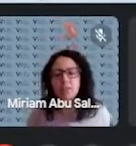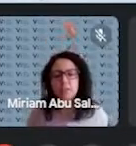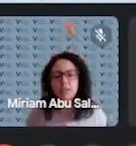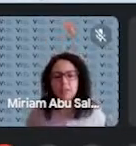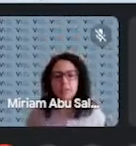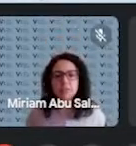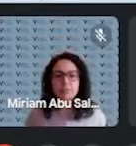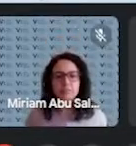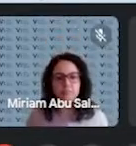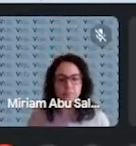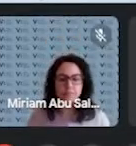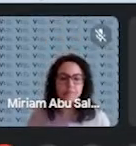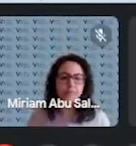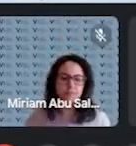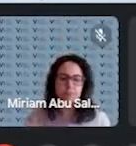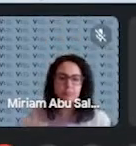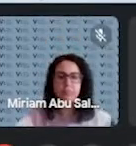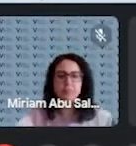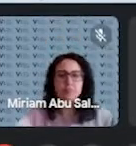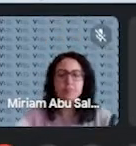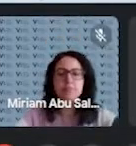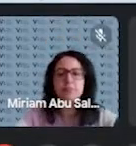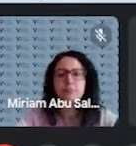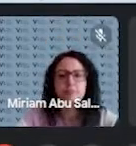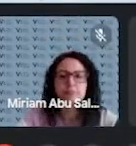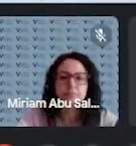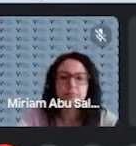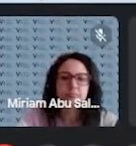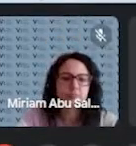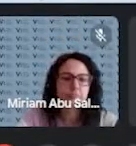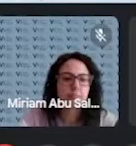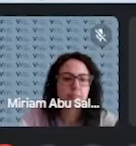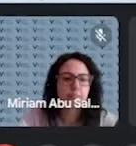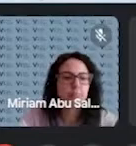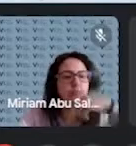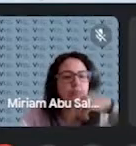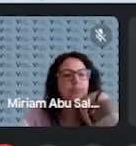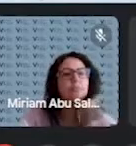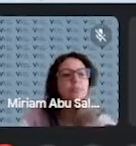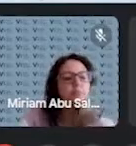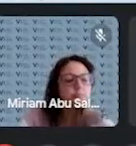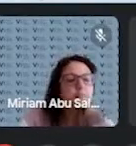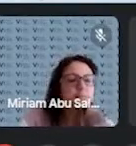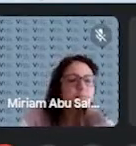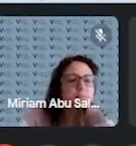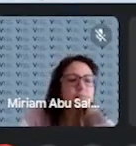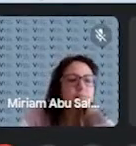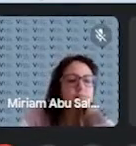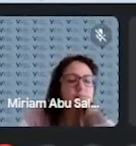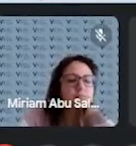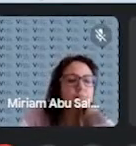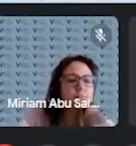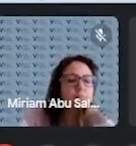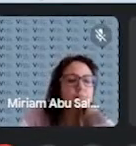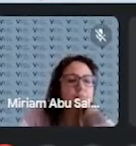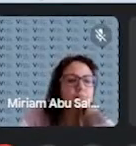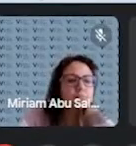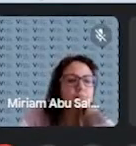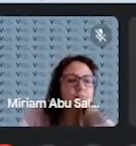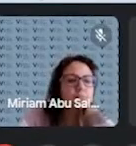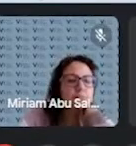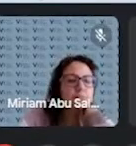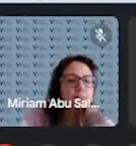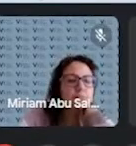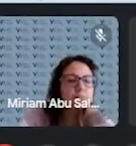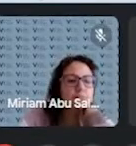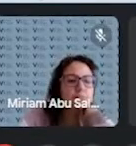del Dipartimento di Giurisprudenza è una biblioteca fornitissima da questo punto di vista, conta oltre